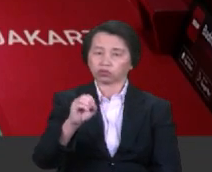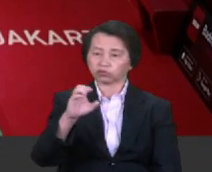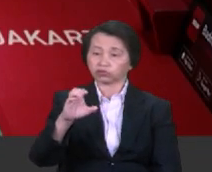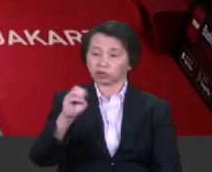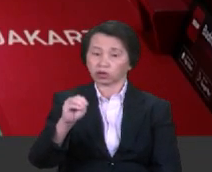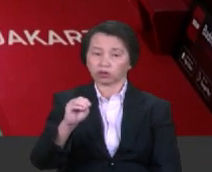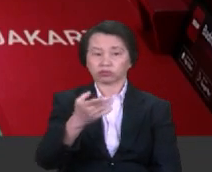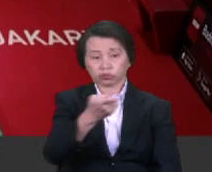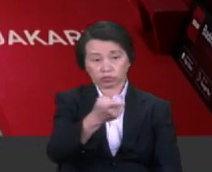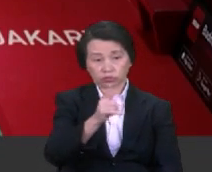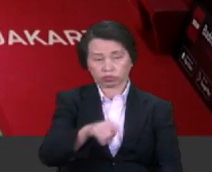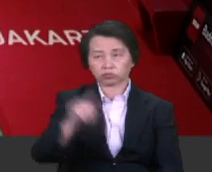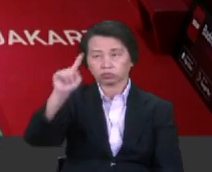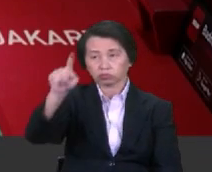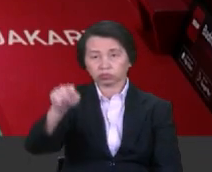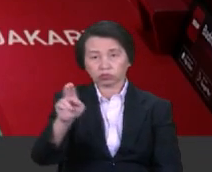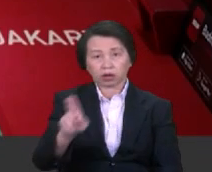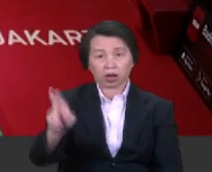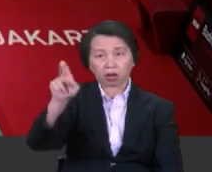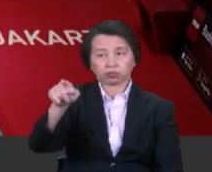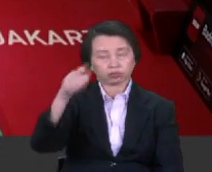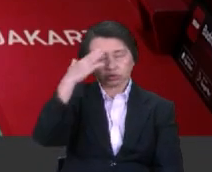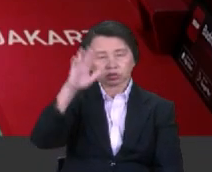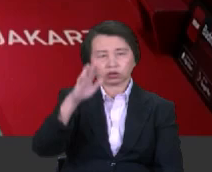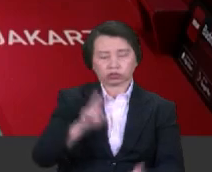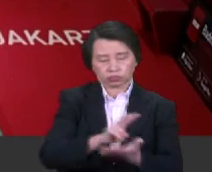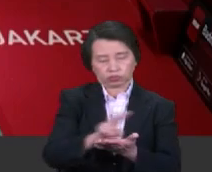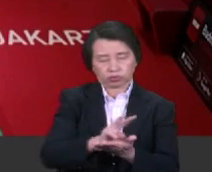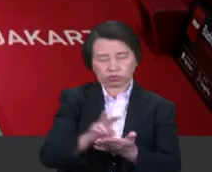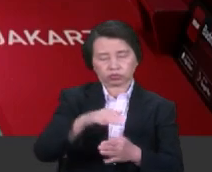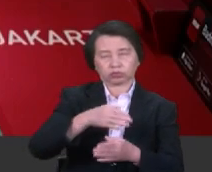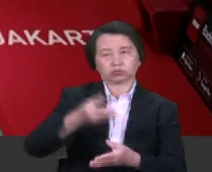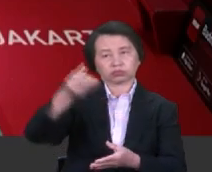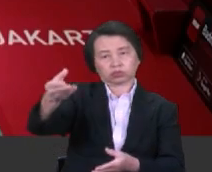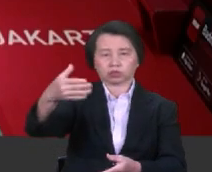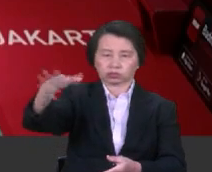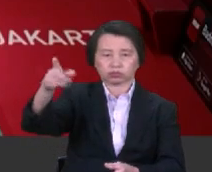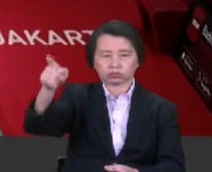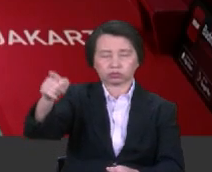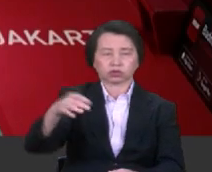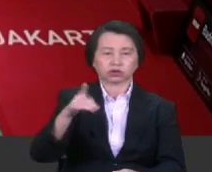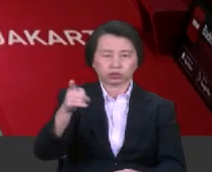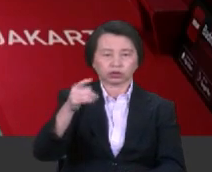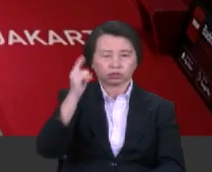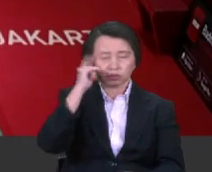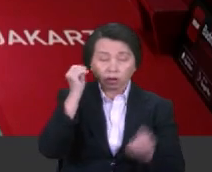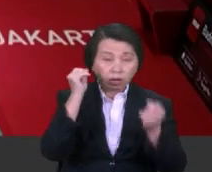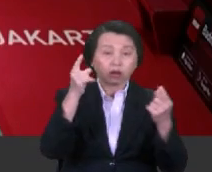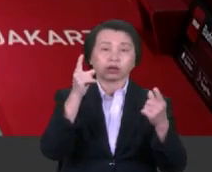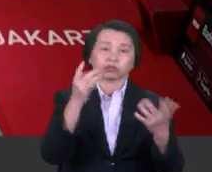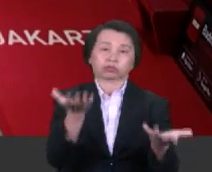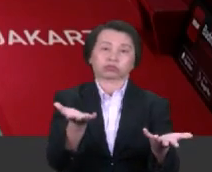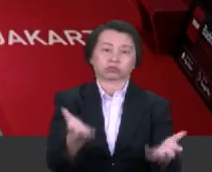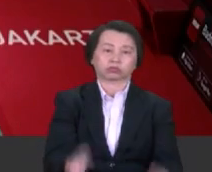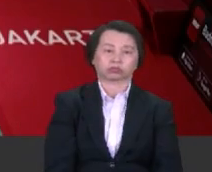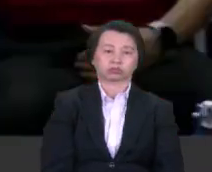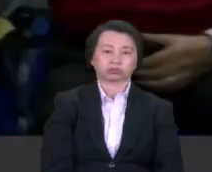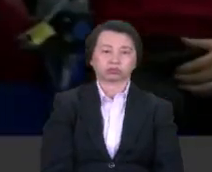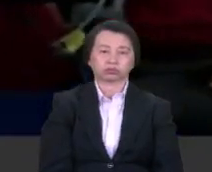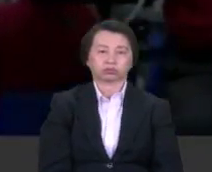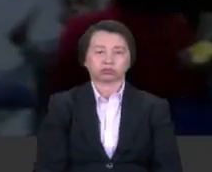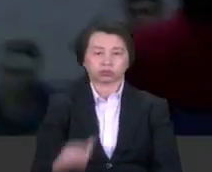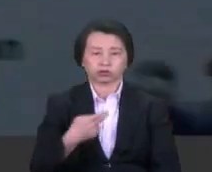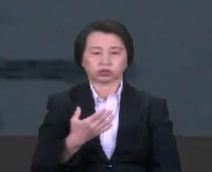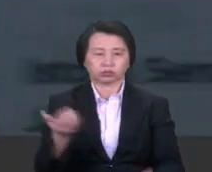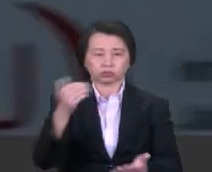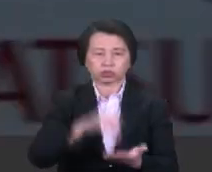ask OCM, but all we know is, and I will send the video as well, that he had pulled up. So we're all very surprised. We have to